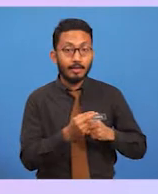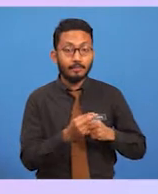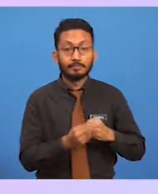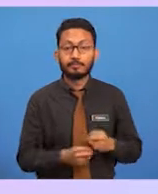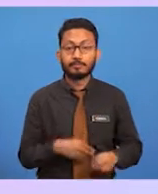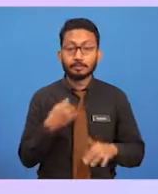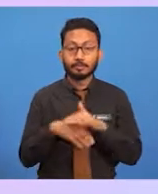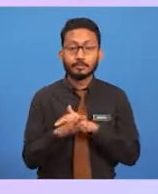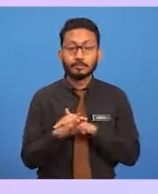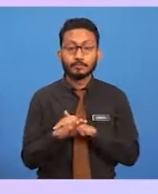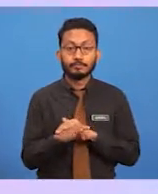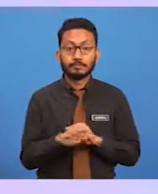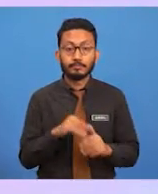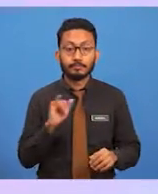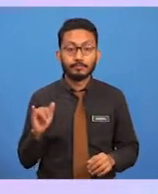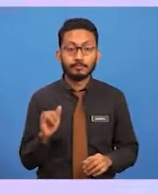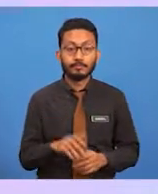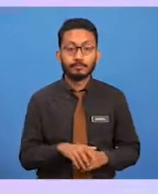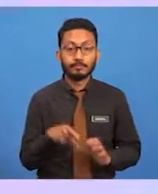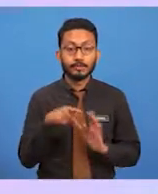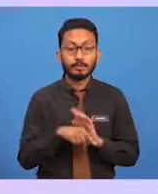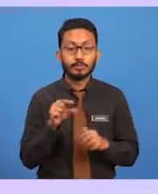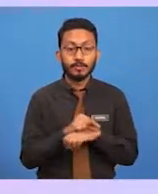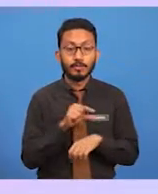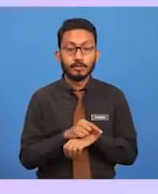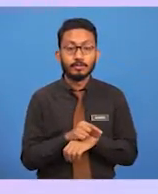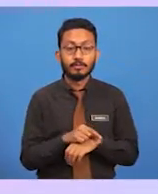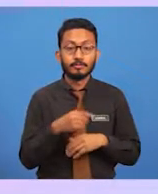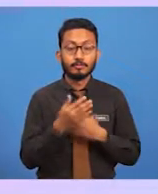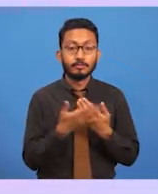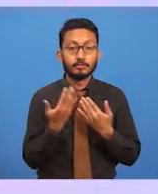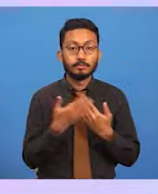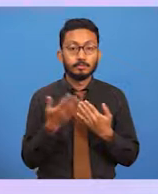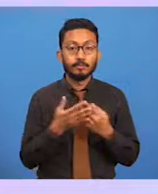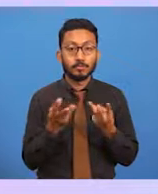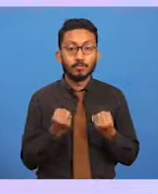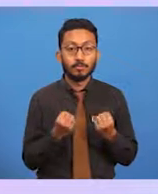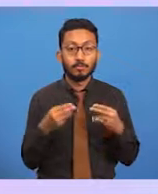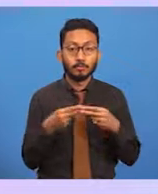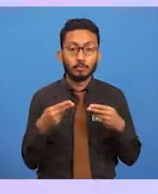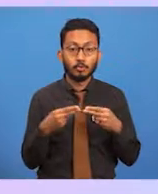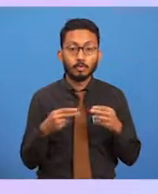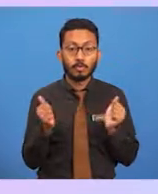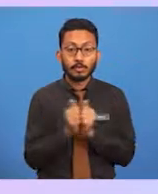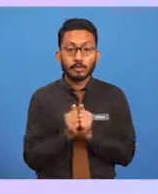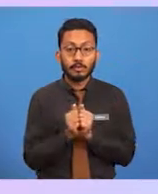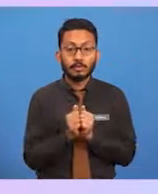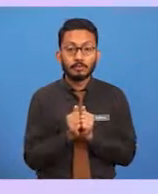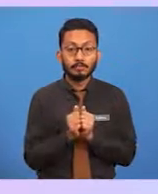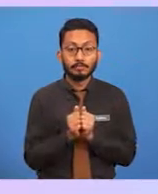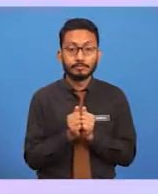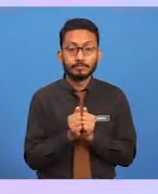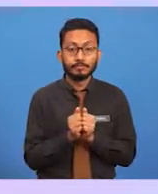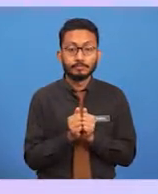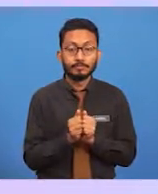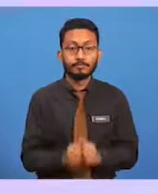akan memudahkan pelanggan untuk berhubung dengan pembekal selain memberi keyakinan